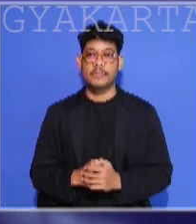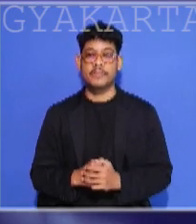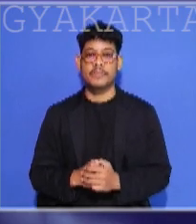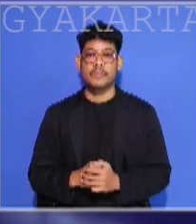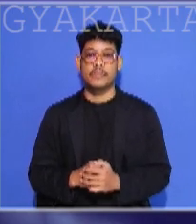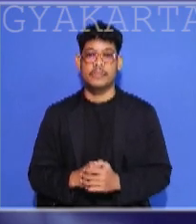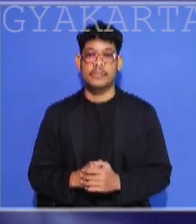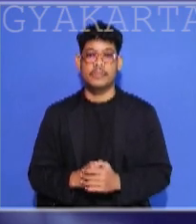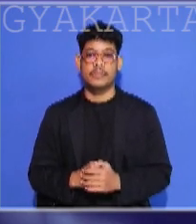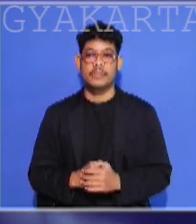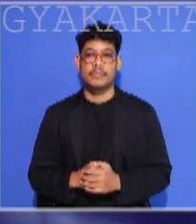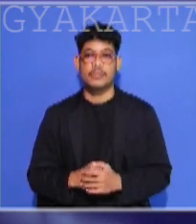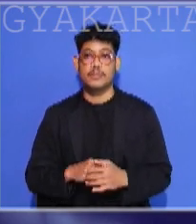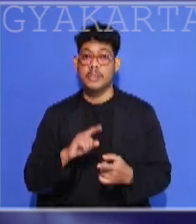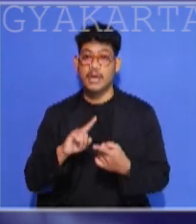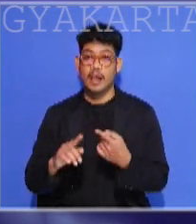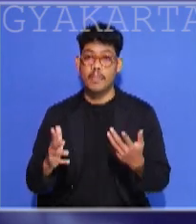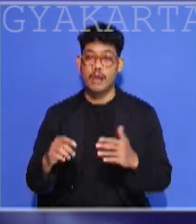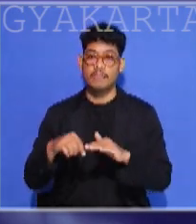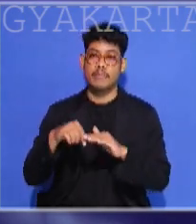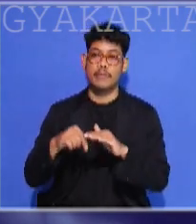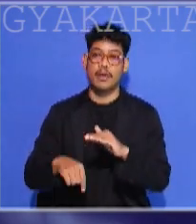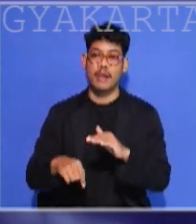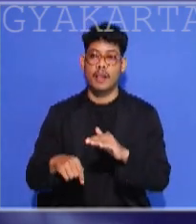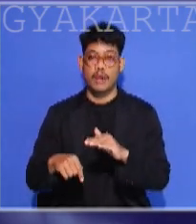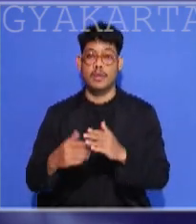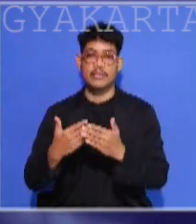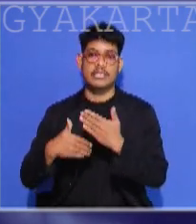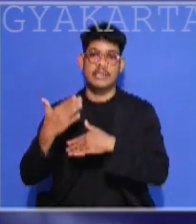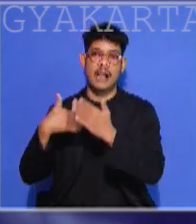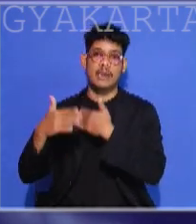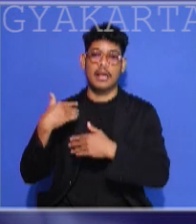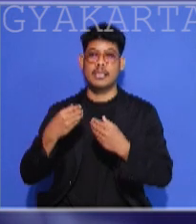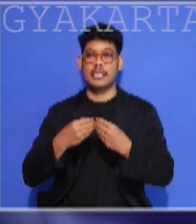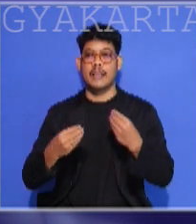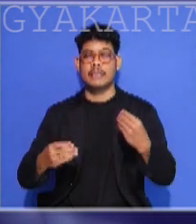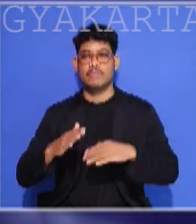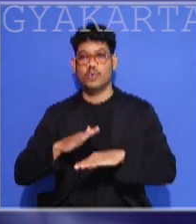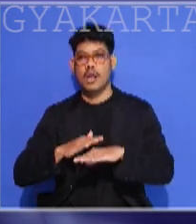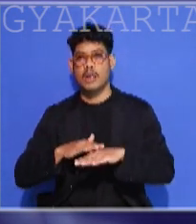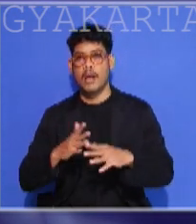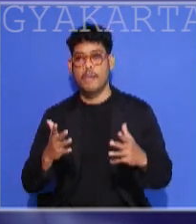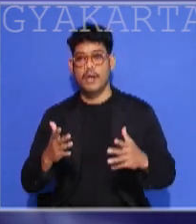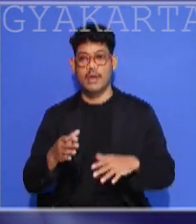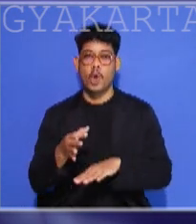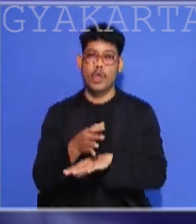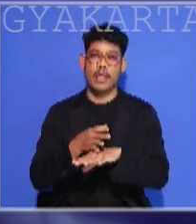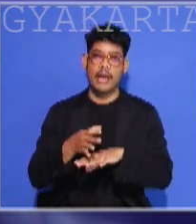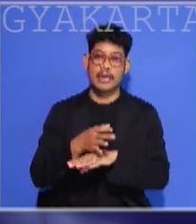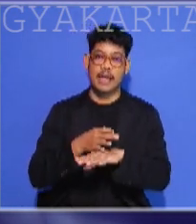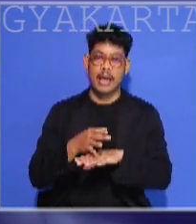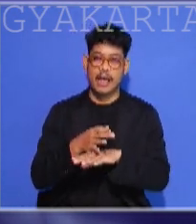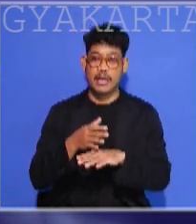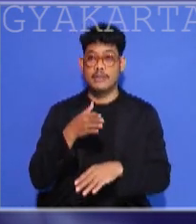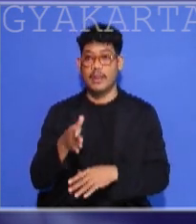saudara untuk mengenal lebih dekat sejarah dan warisan budaya Kota Gede wisatawan saat ini bisa mengunjungi intro living museum